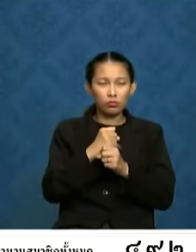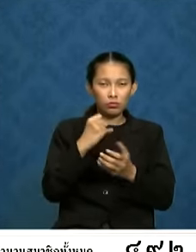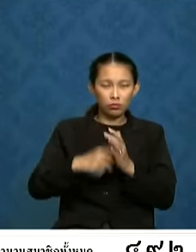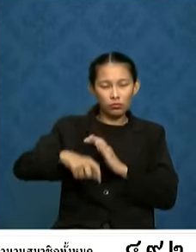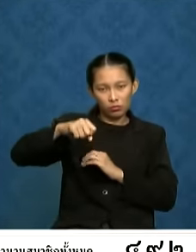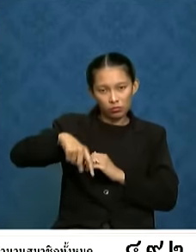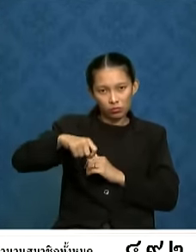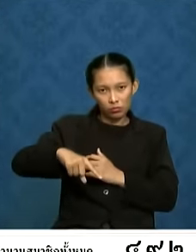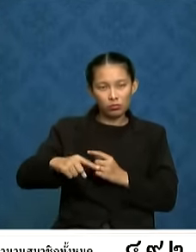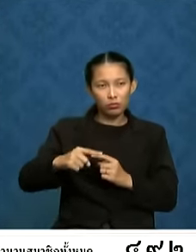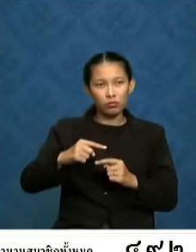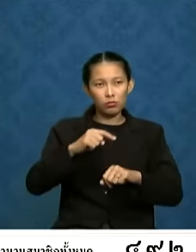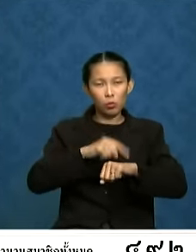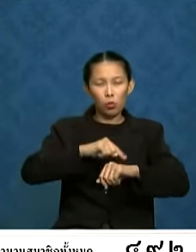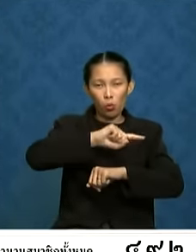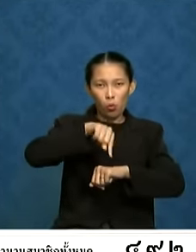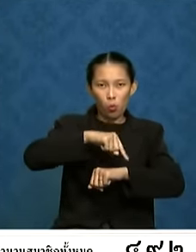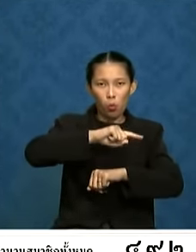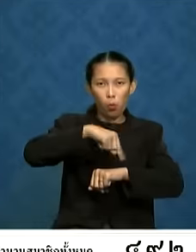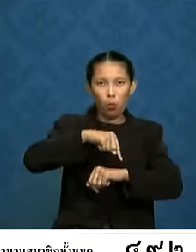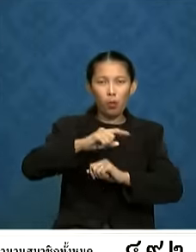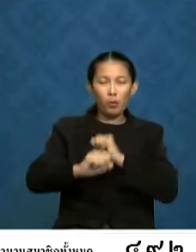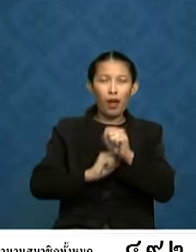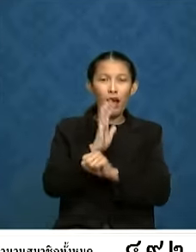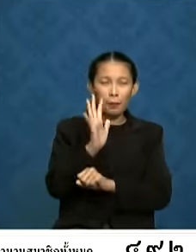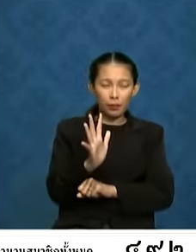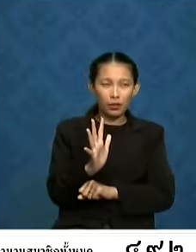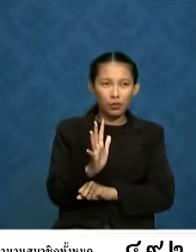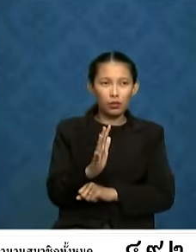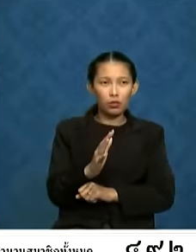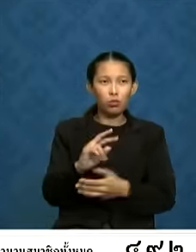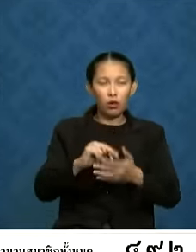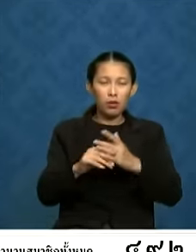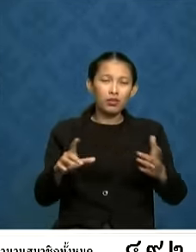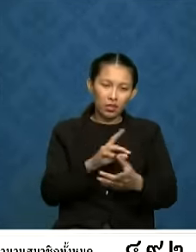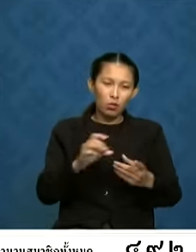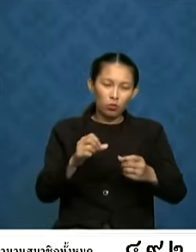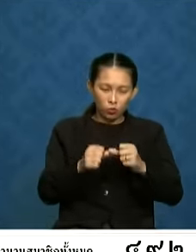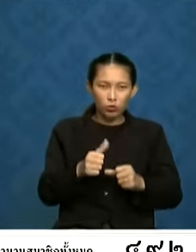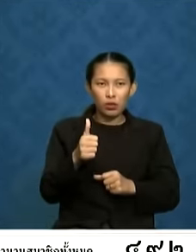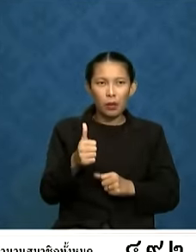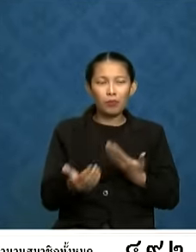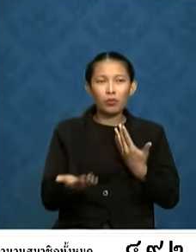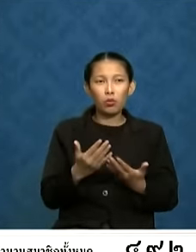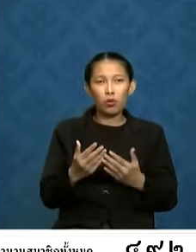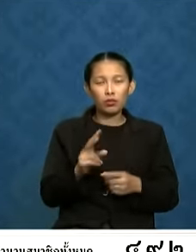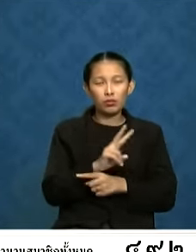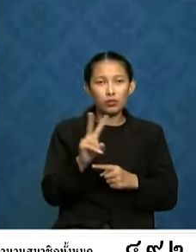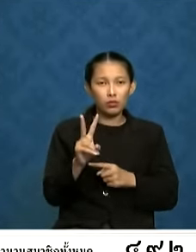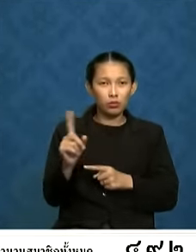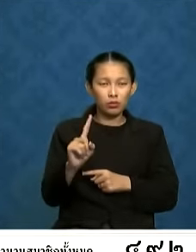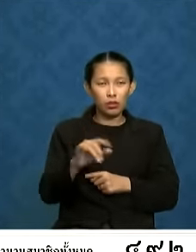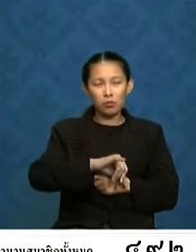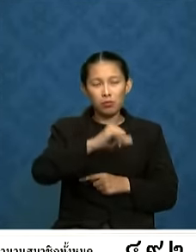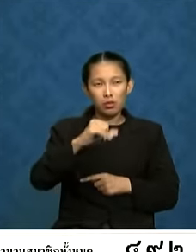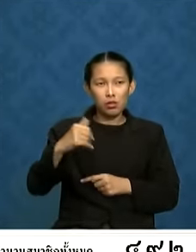ซ้ำนะครับในตลอดระยะเวลา 5ปีลักษณะแบบนี้สังคมมันก็พอจะอยู่กันได้หรือระดับที่ 2ฮะอาจ